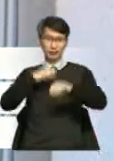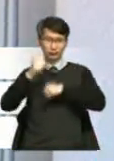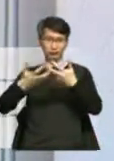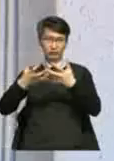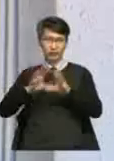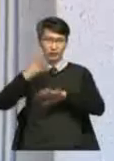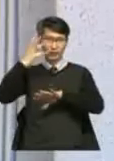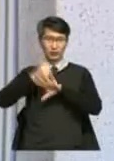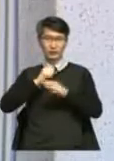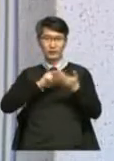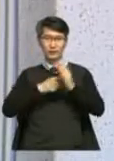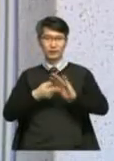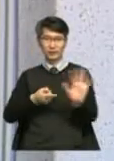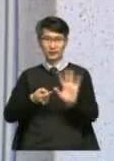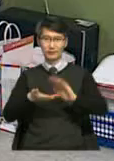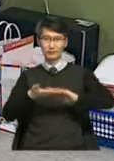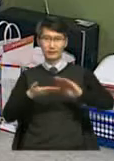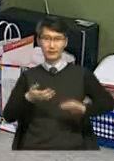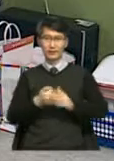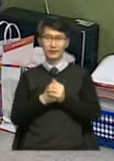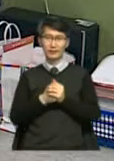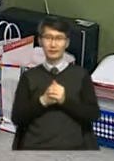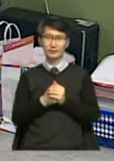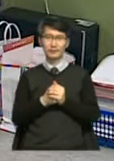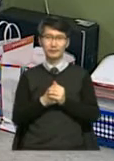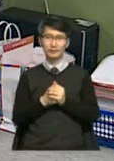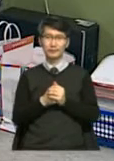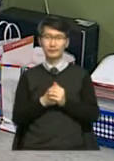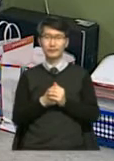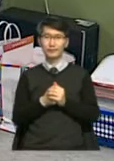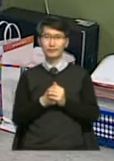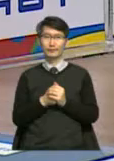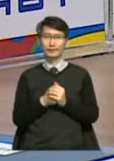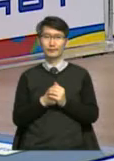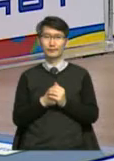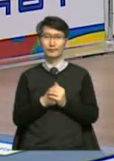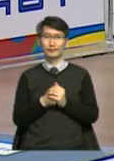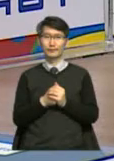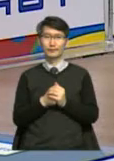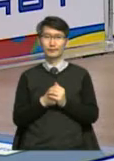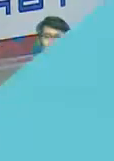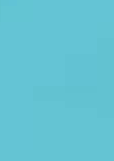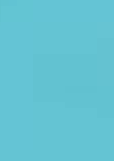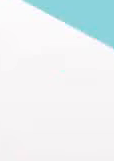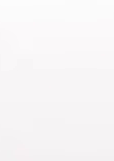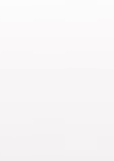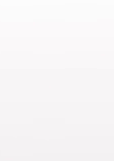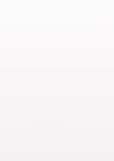공천 결과는 나오지 않았습니다. 딜라이브 서울경기 케이블TV 이재용입니다.